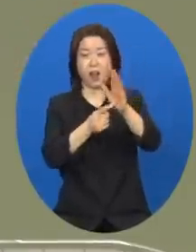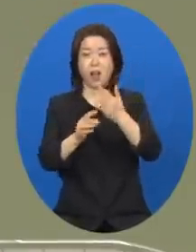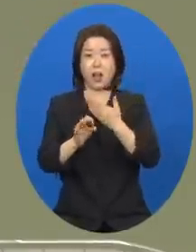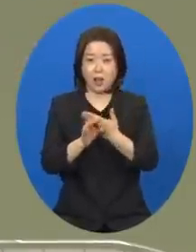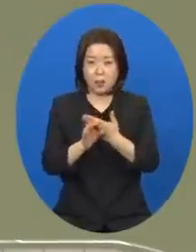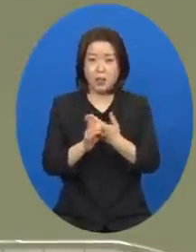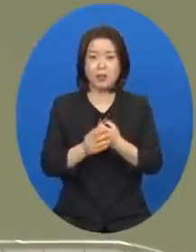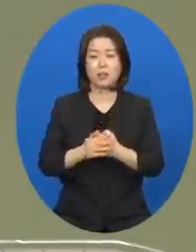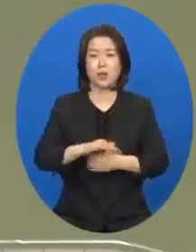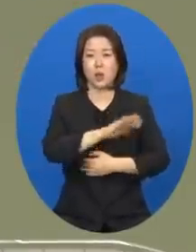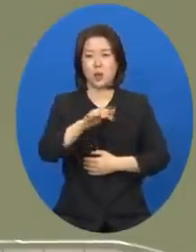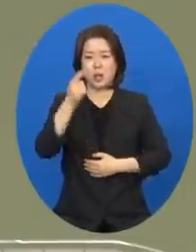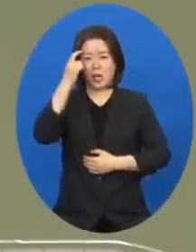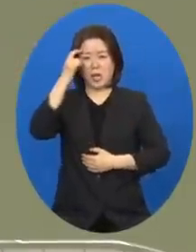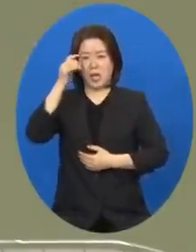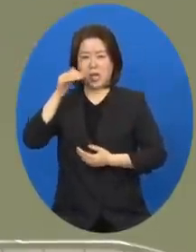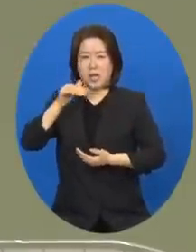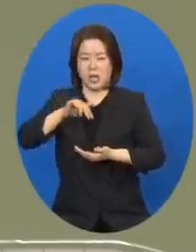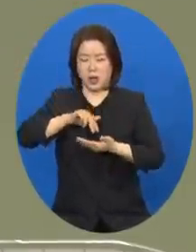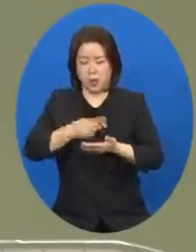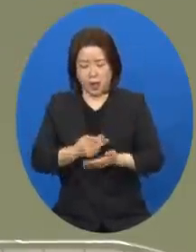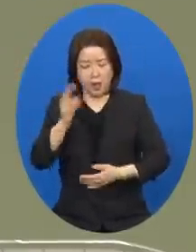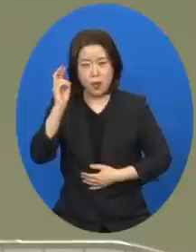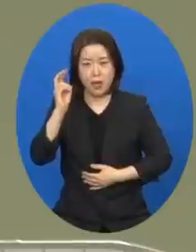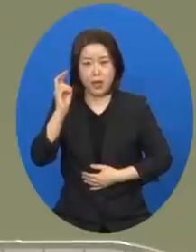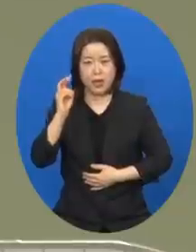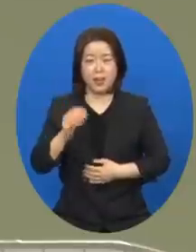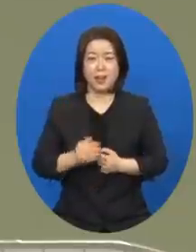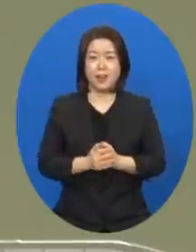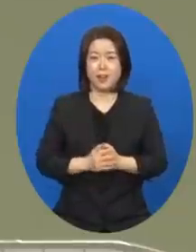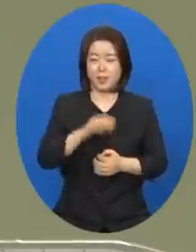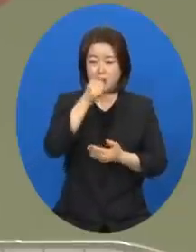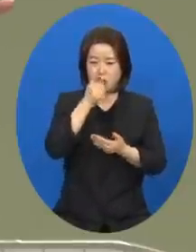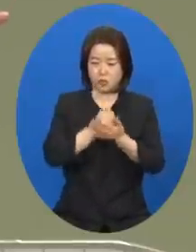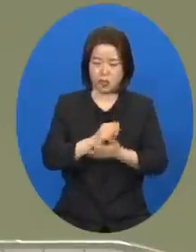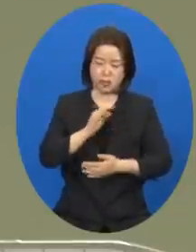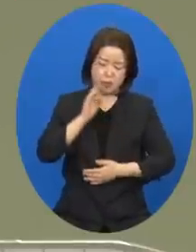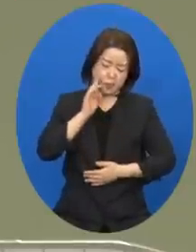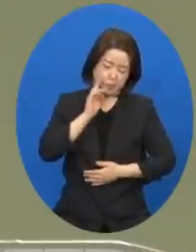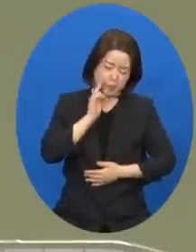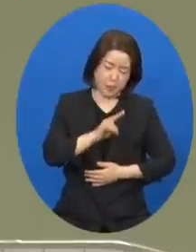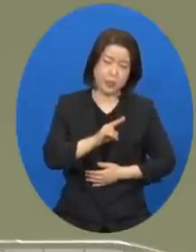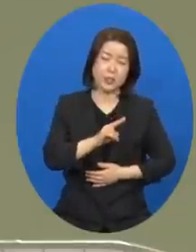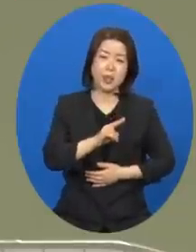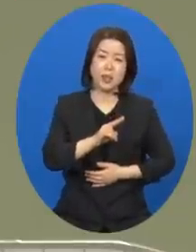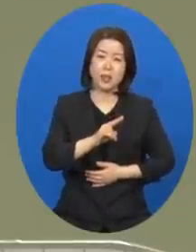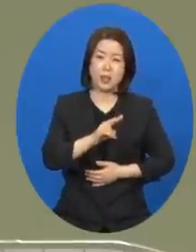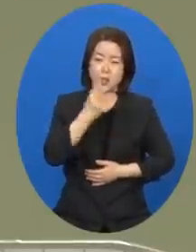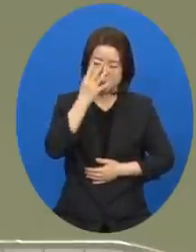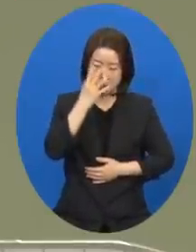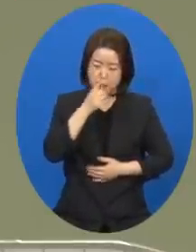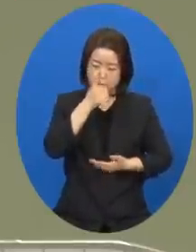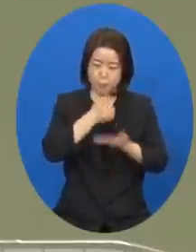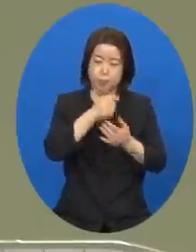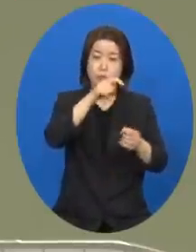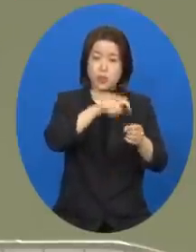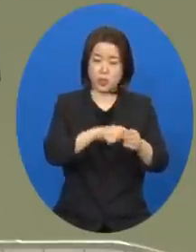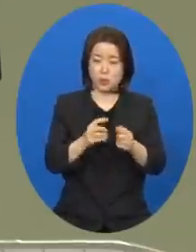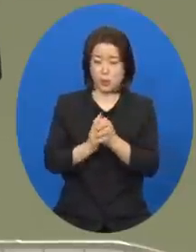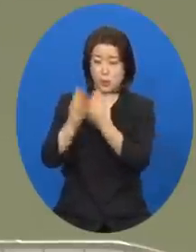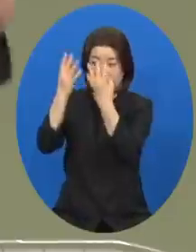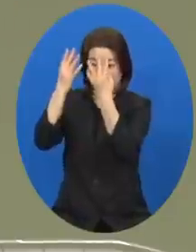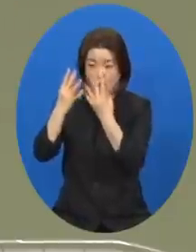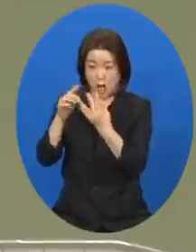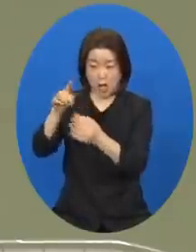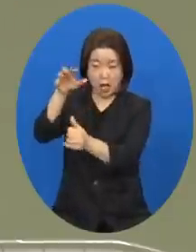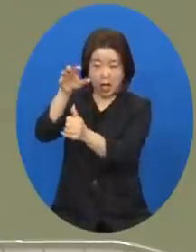우리는 정말 기절하는 줄 알 거예요. 죄는 아주 흉악한 그런 죄목으로 교도소에 있는